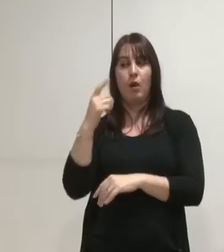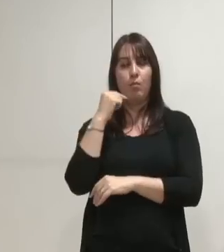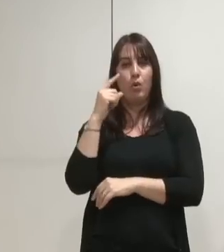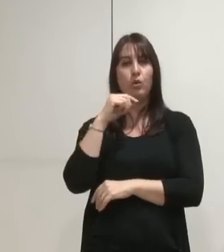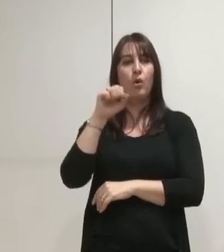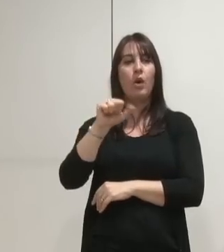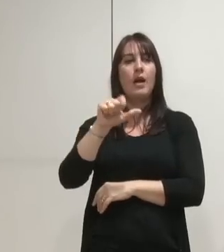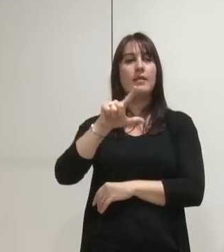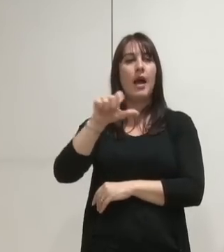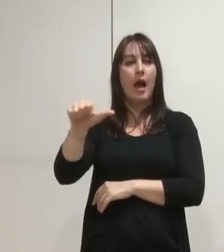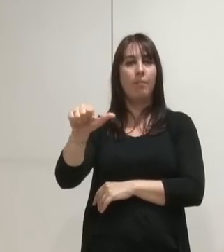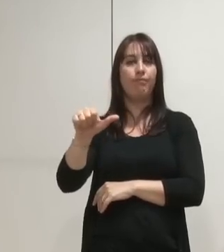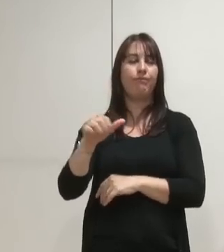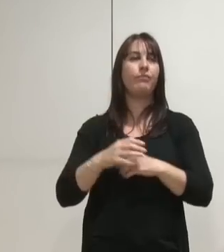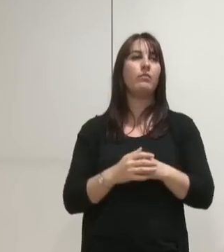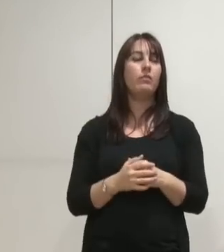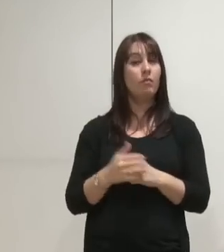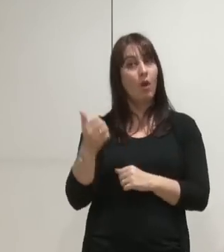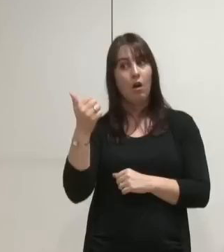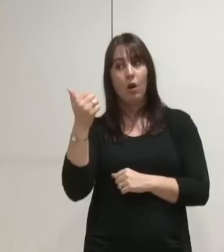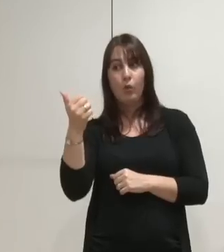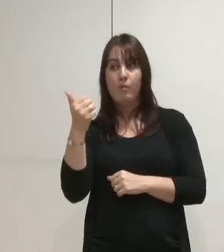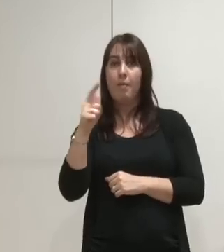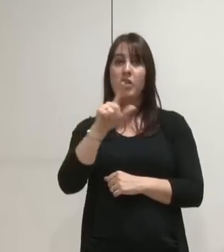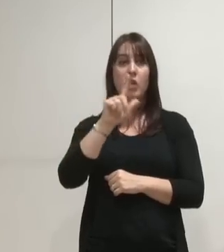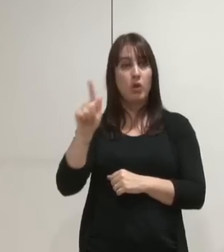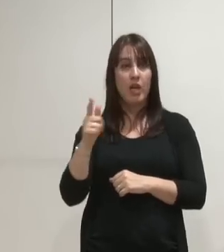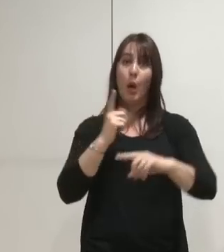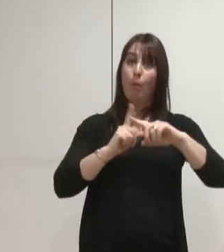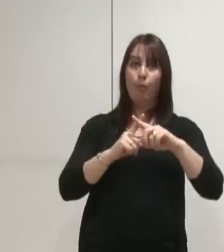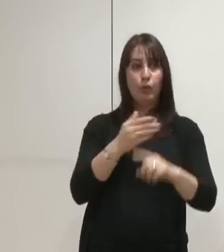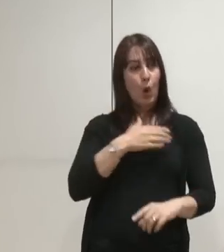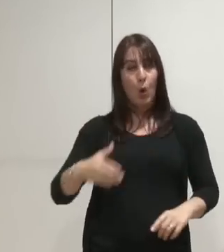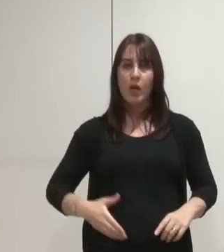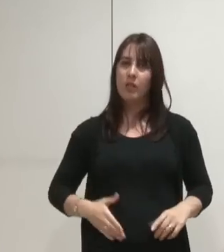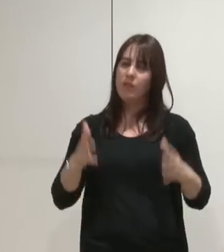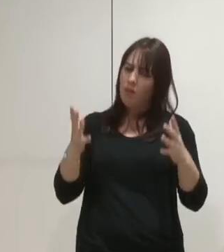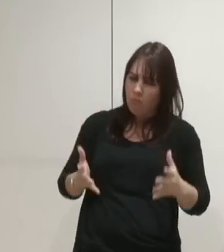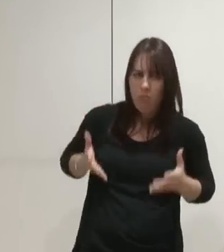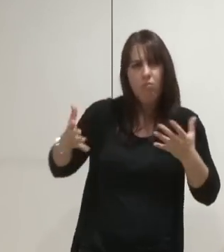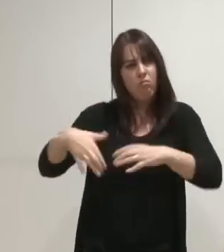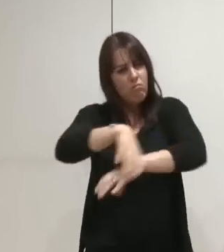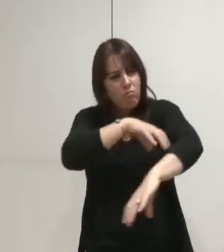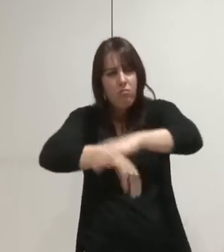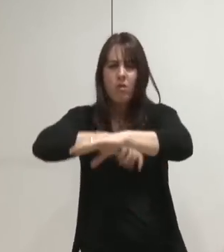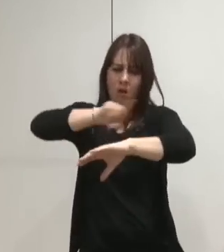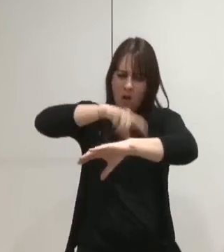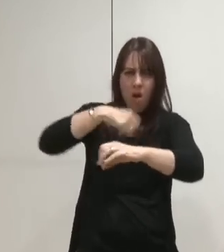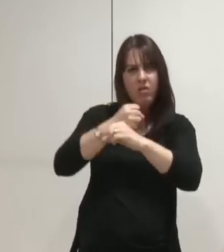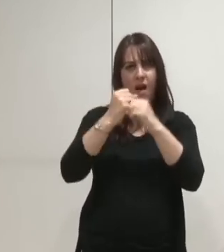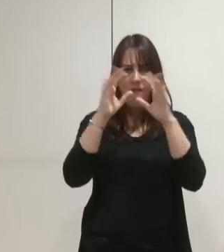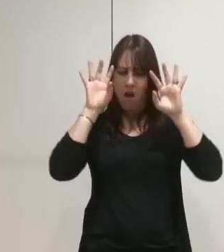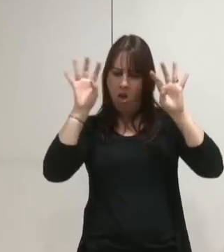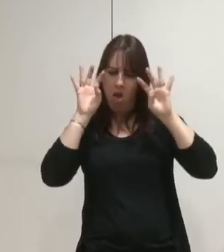Salah et qui a rendu service et à GEG à la collectivité sans compter ni ses heures ni son énergie